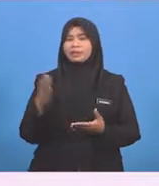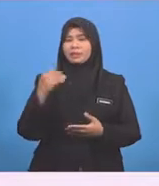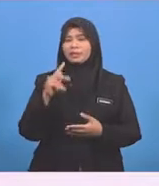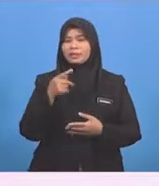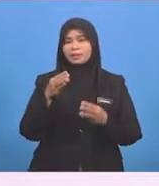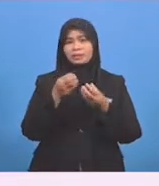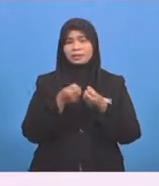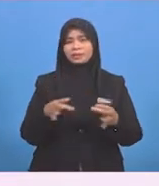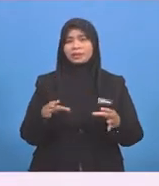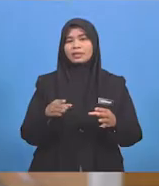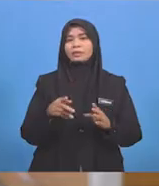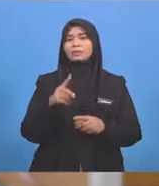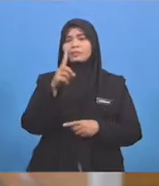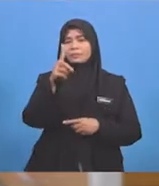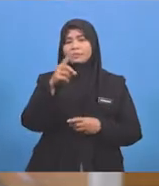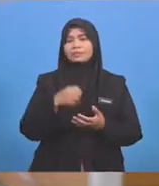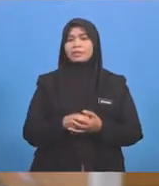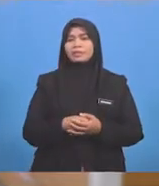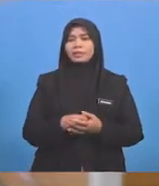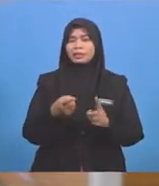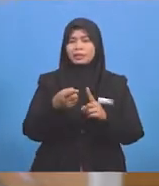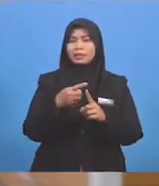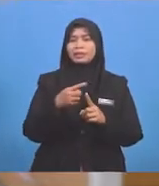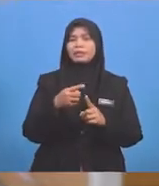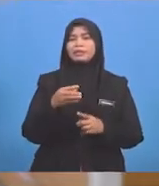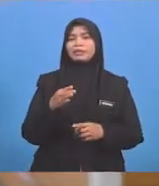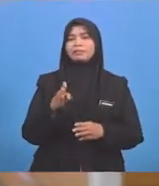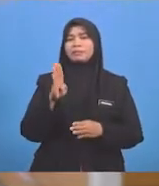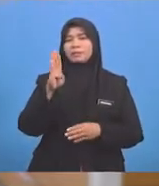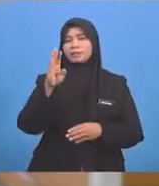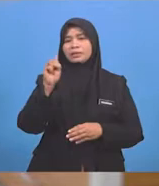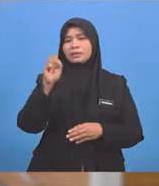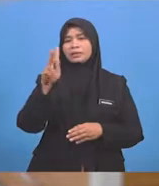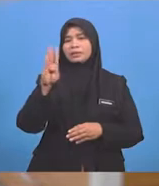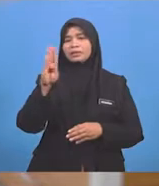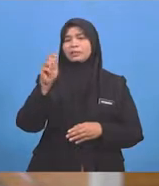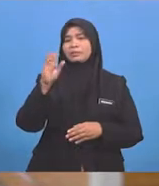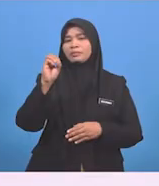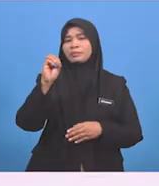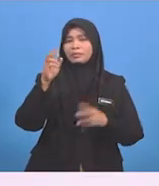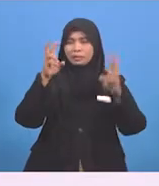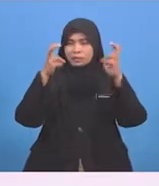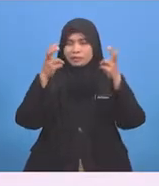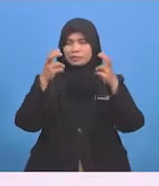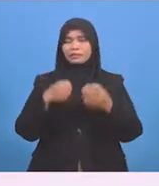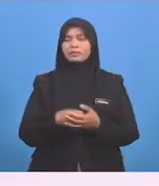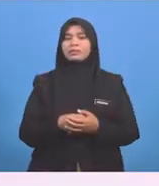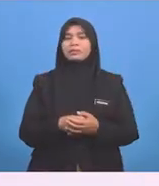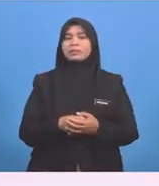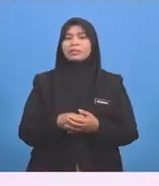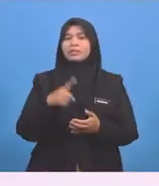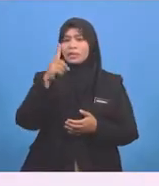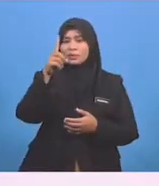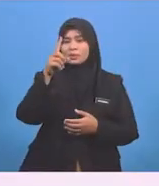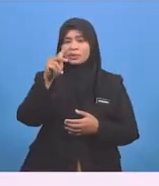Mari kita selesaikan. Pertama, daripada subtopik 4.2, kita tahu